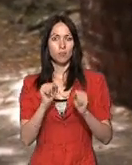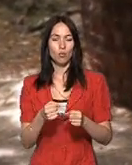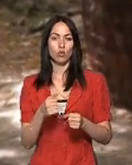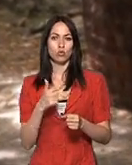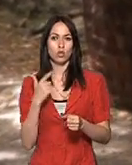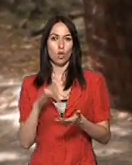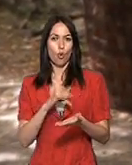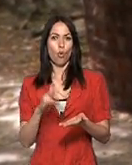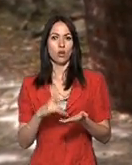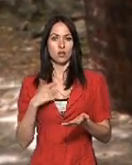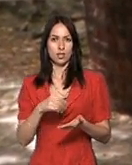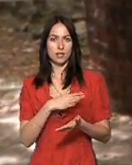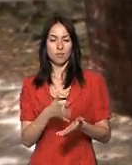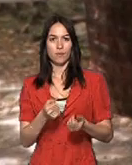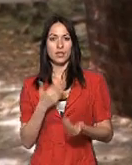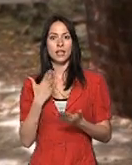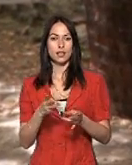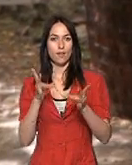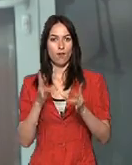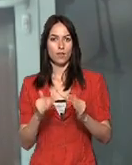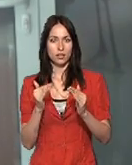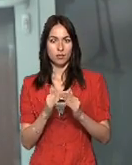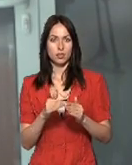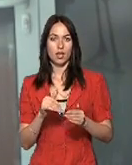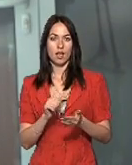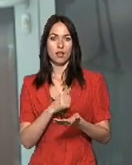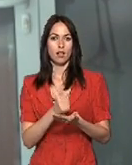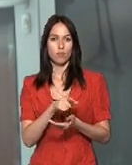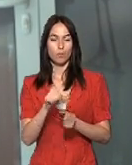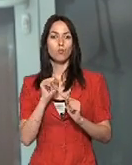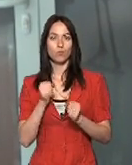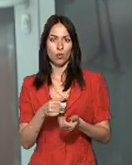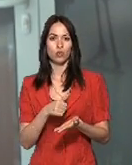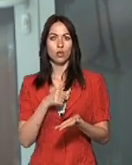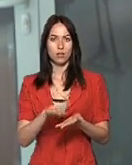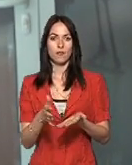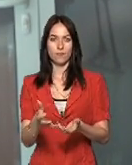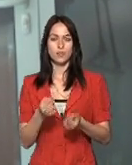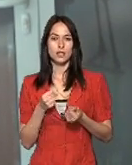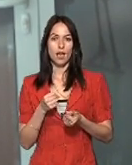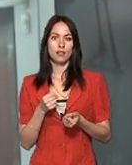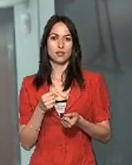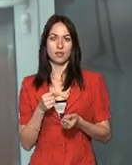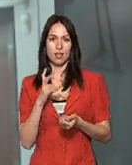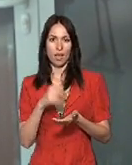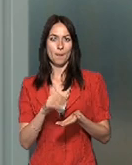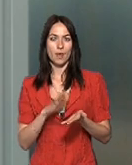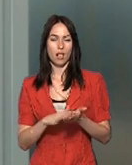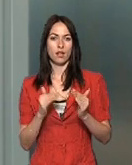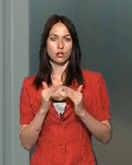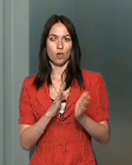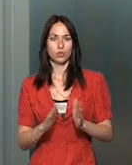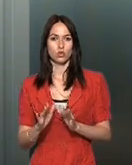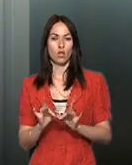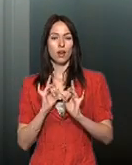міста. Якщо вона в аварійному стані, посадовці мають право відмовитися брати гуртожиток на баланс, розповідає юрист Роман Чумак.